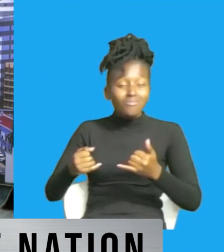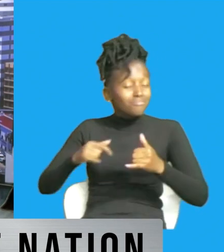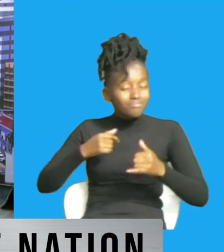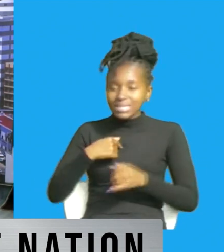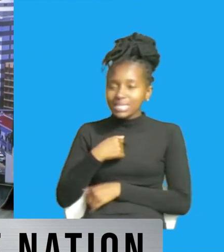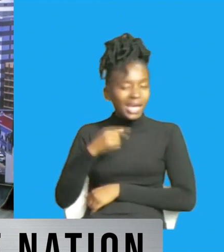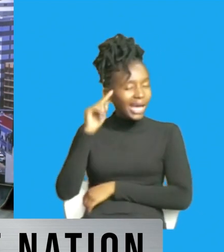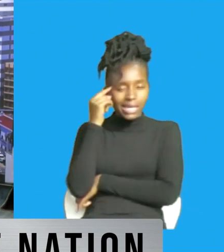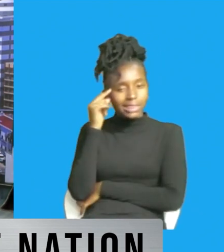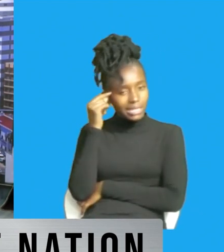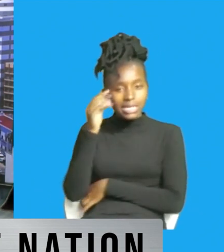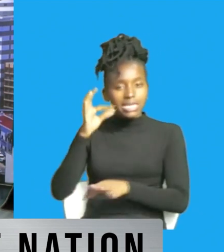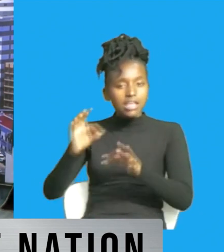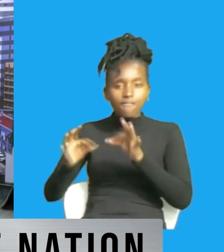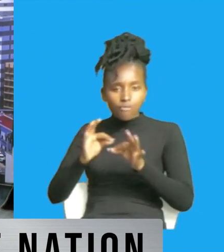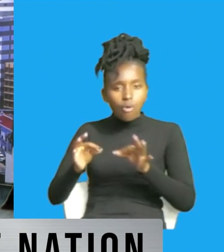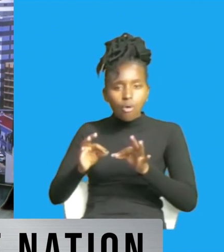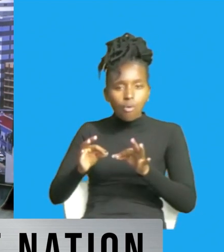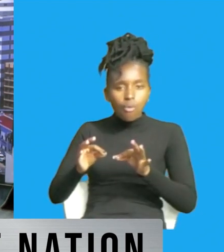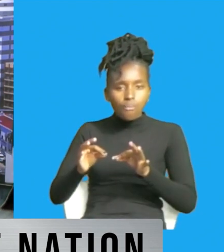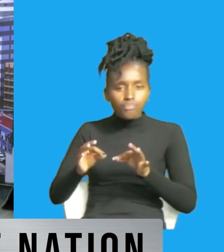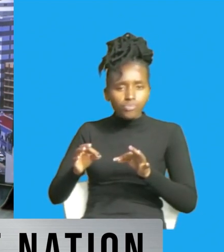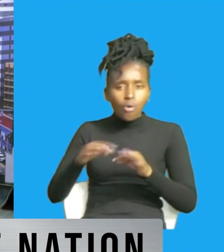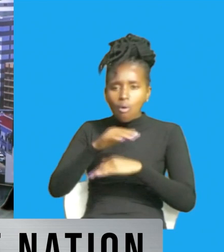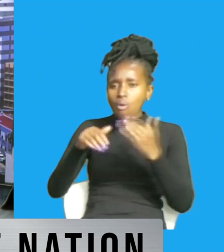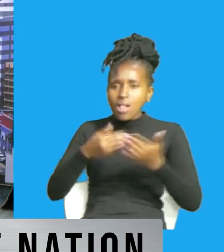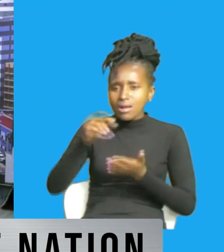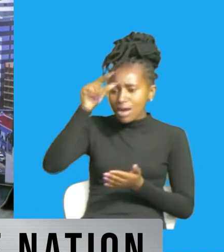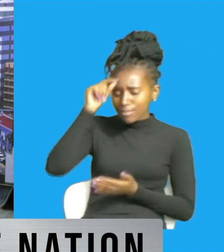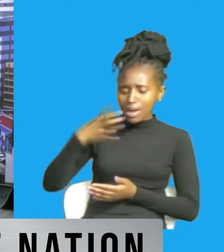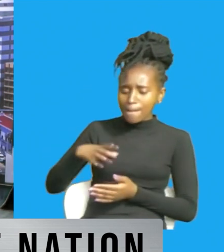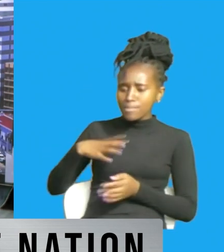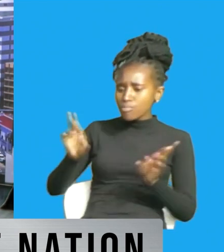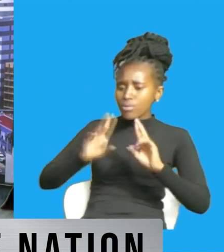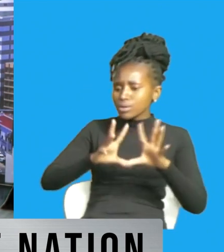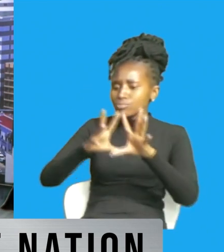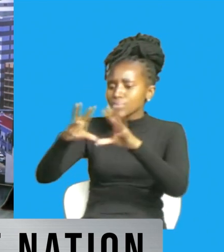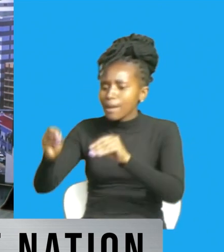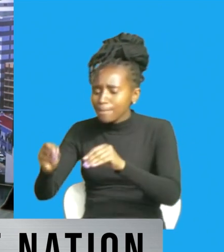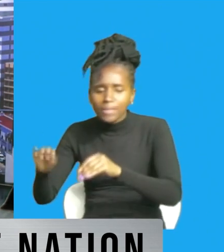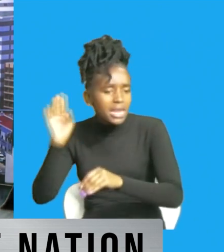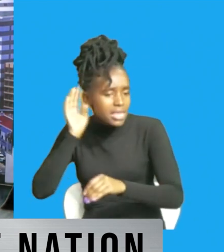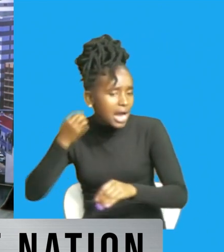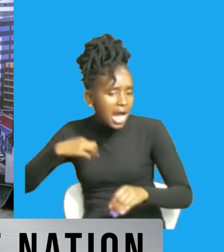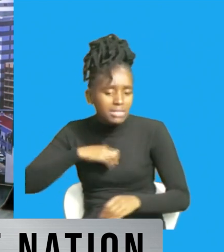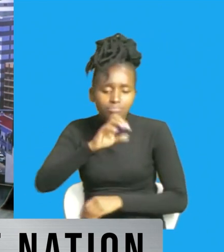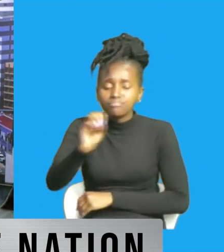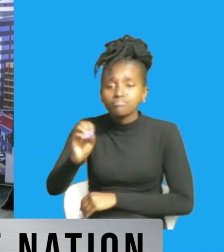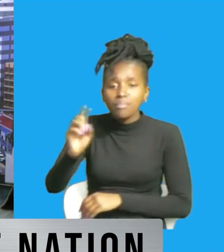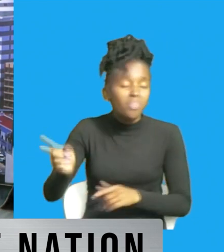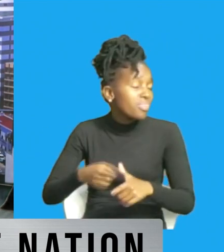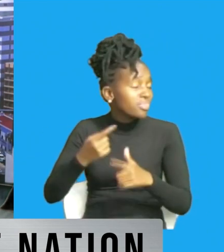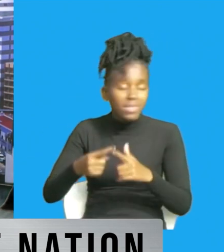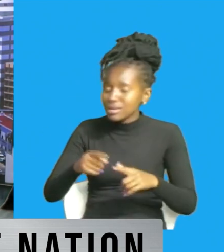unless watusikize sisi kama watu wa Kenya kitu tunasema, na kama rais ako katika state house sahihi ama mahali